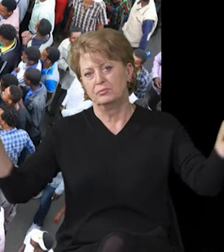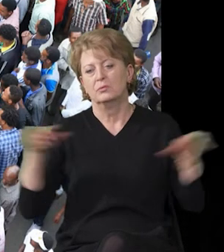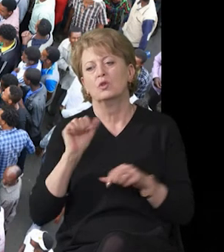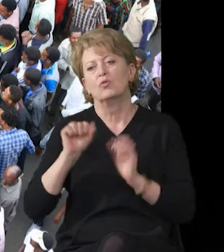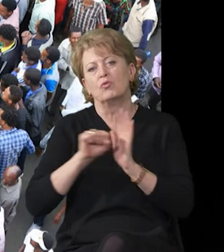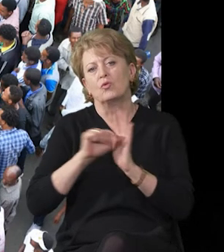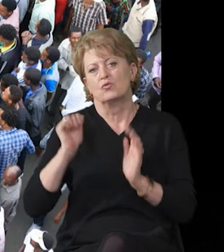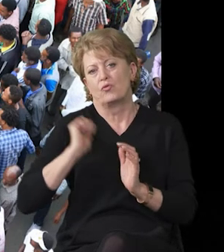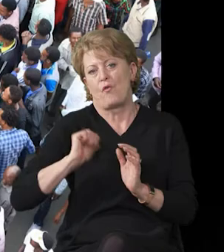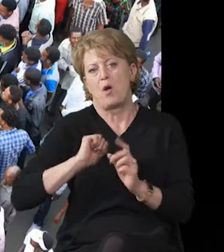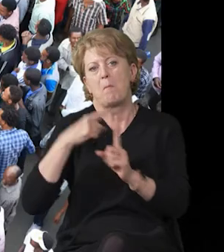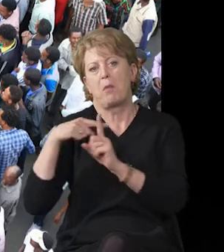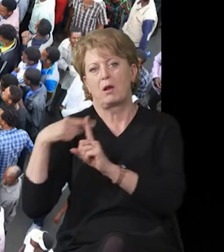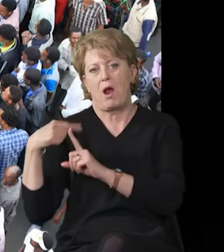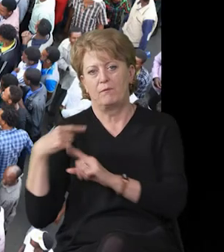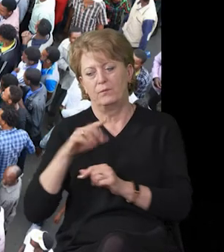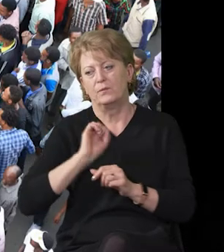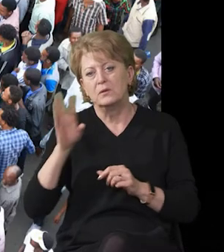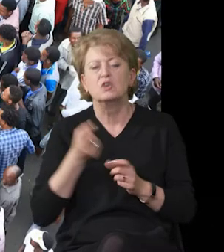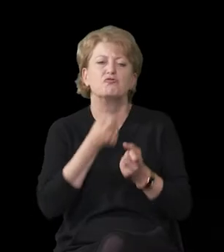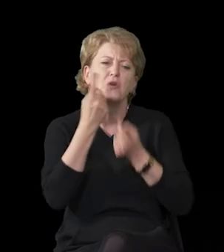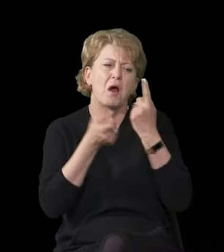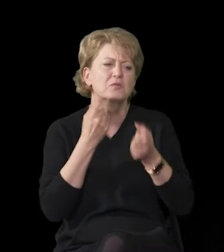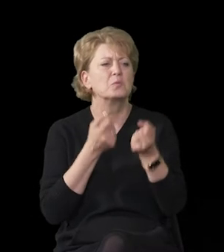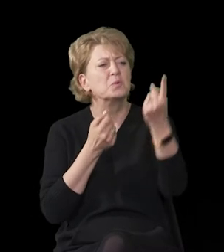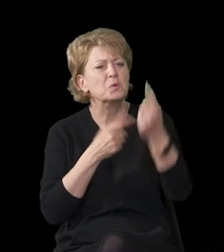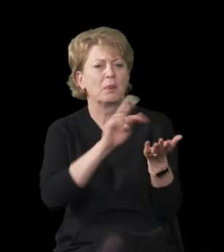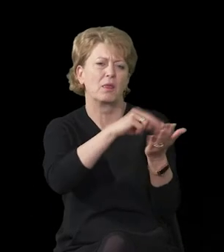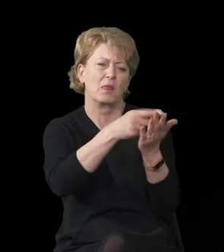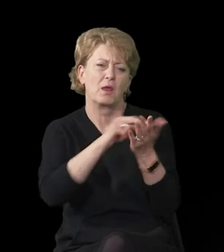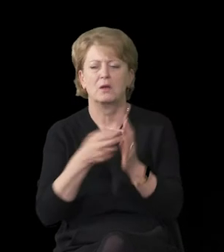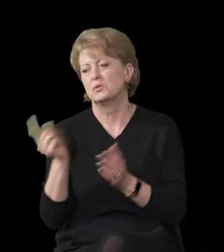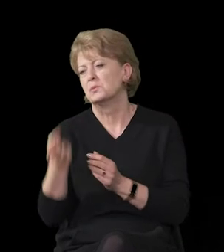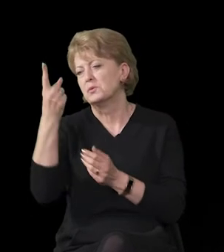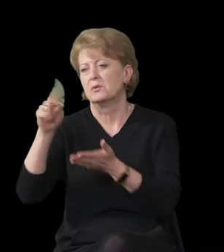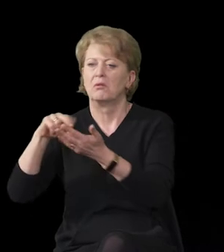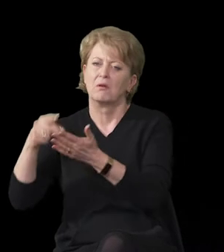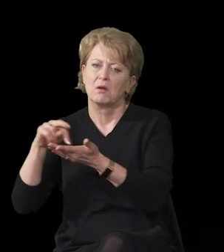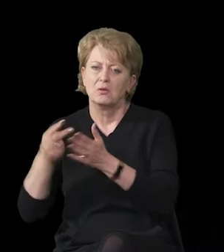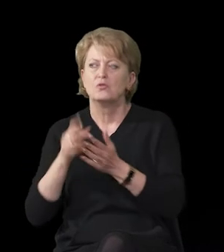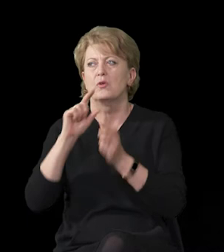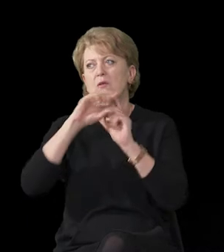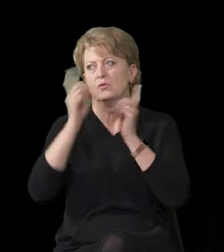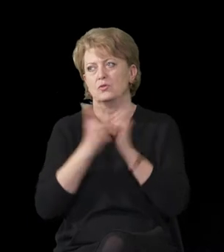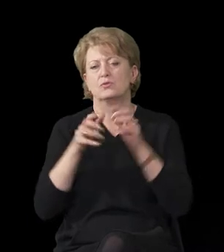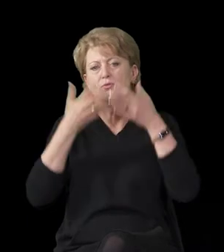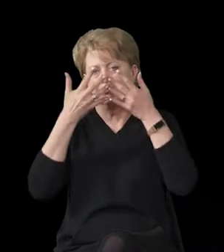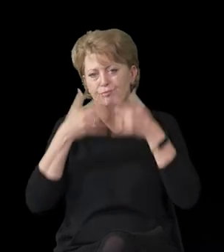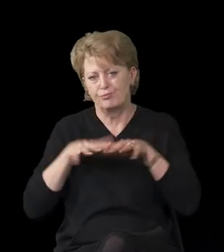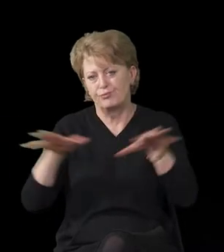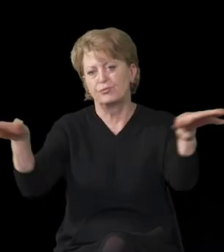parafii. Czasami pojawiają się jakieś spontaniczne tańce na ulicach. No i te nieprzebrane tłumy rozchodzą się na uroczystą ucztę,